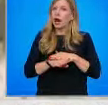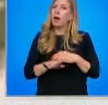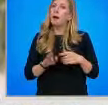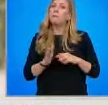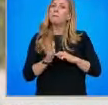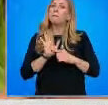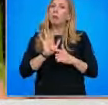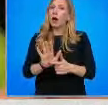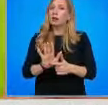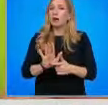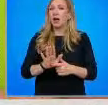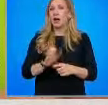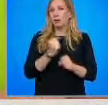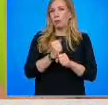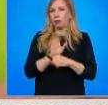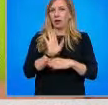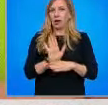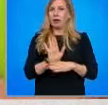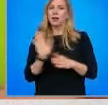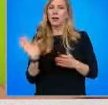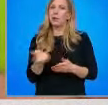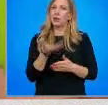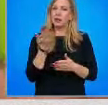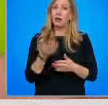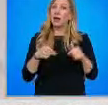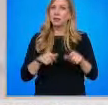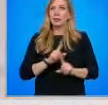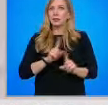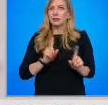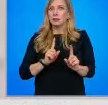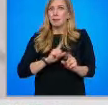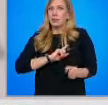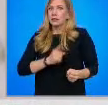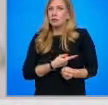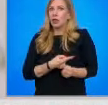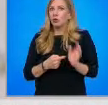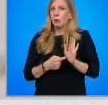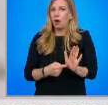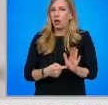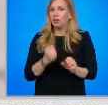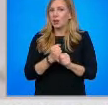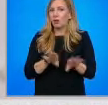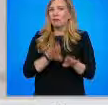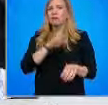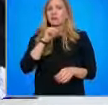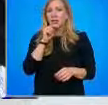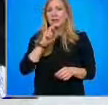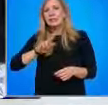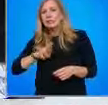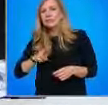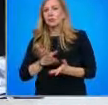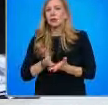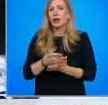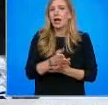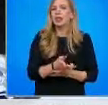минаваха безпрепятствено. Сега не смеят да извадят служебната си карта, ако ги спрат в такова състояние. Търсят други начини